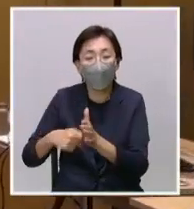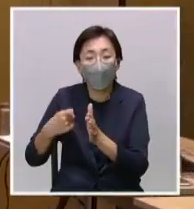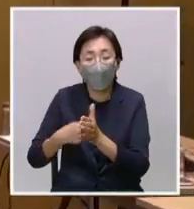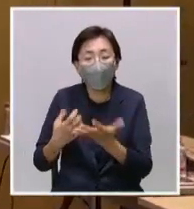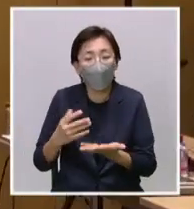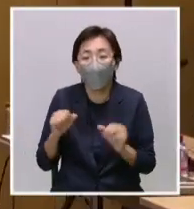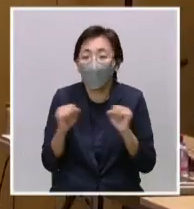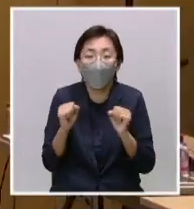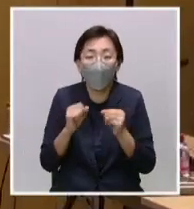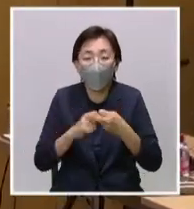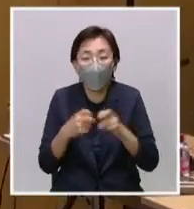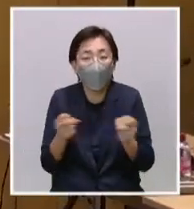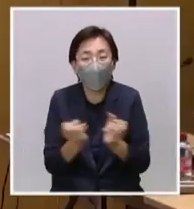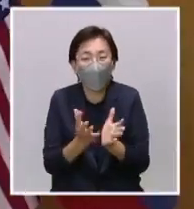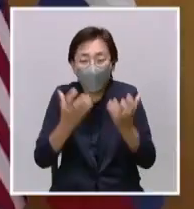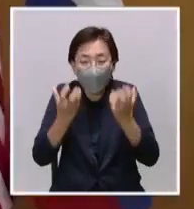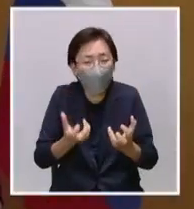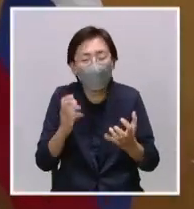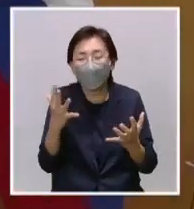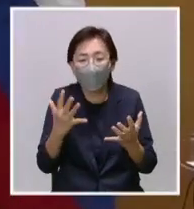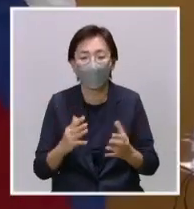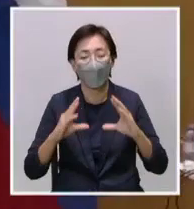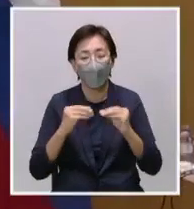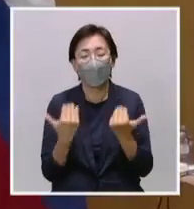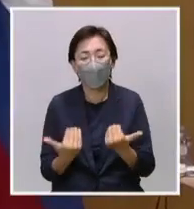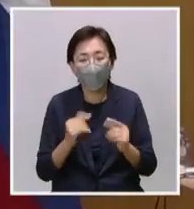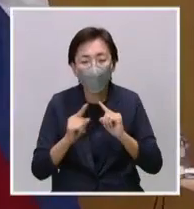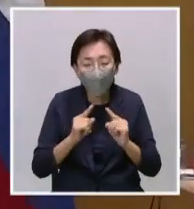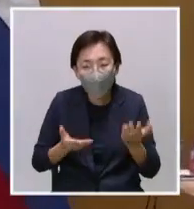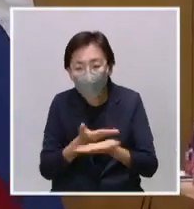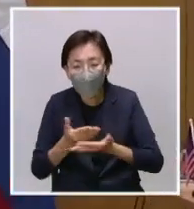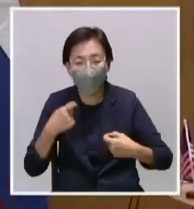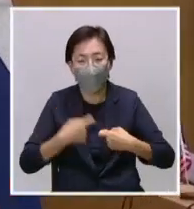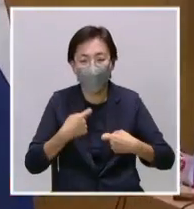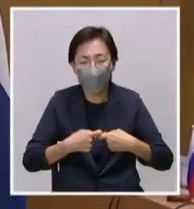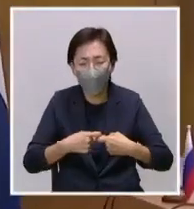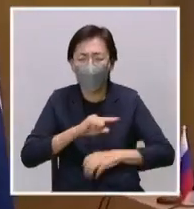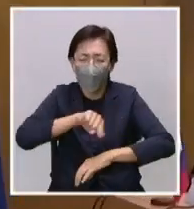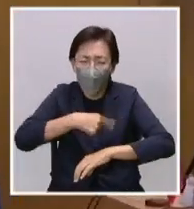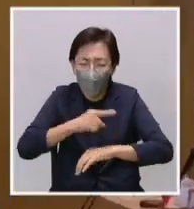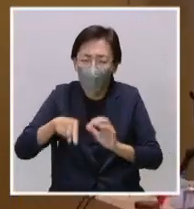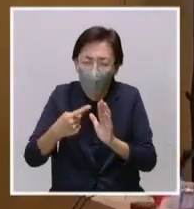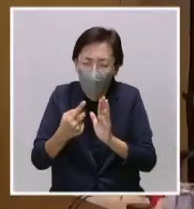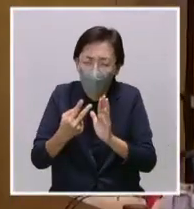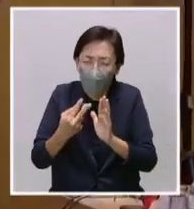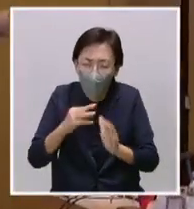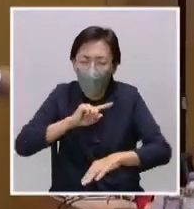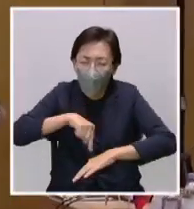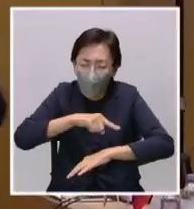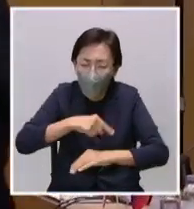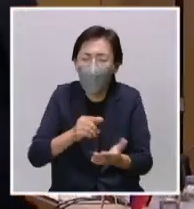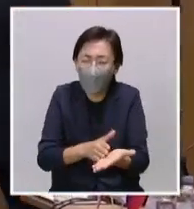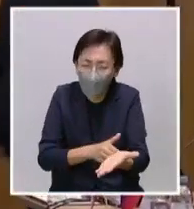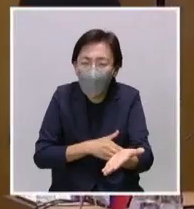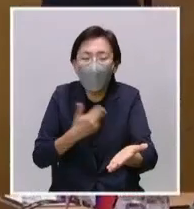เหตุผลที่ต้องกลัวสถานการณ์บานปลายค่ะและการประชุมครั้งนี้เป็นการเจรจาที่ยากยาวนานมีความเป็นมืออาชีพลึกซึ้ง